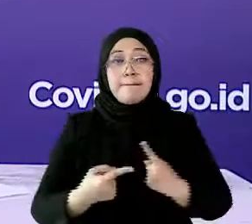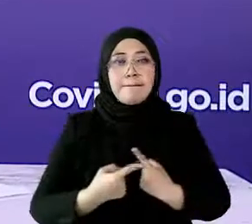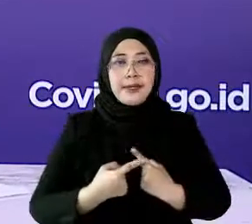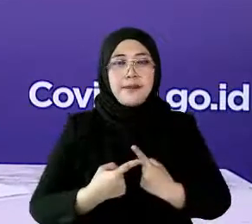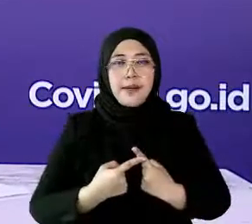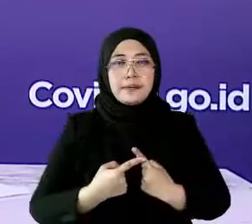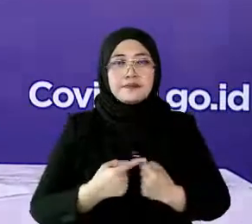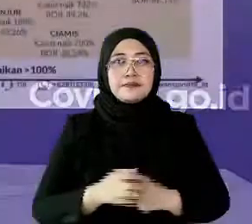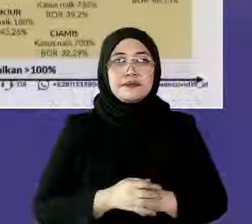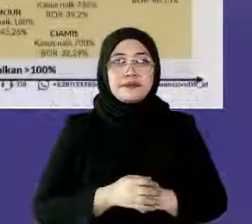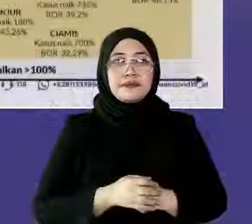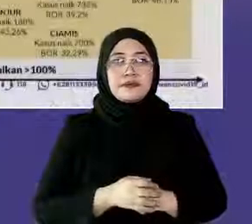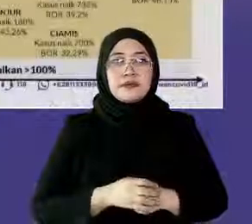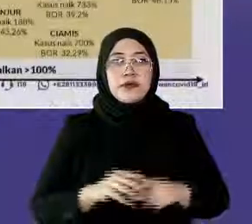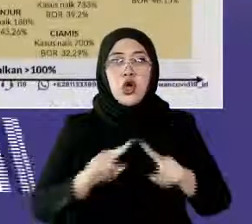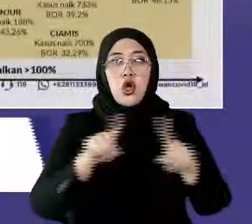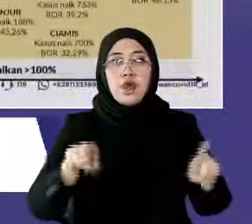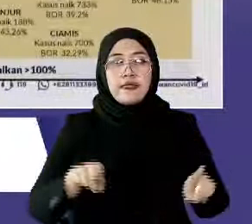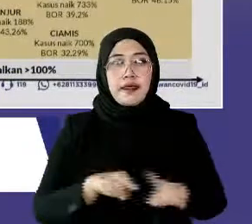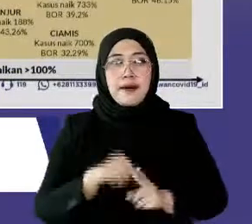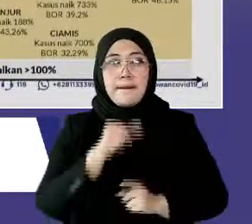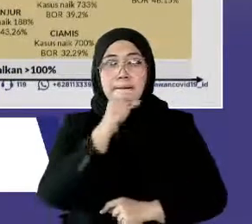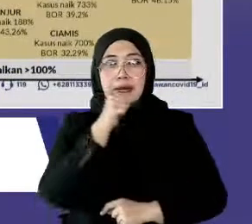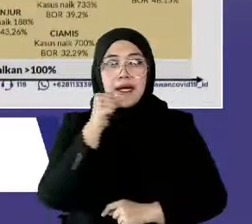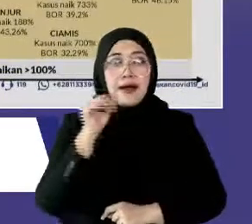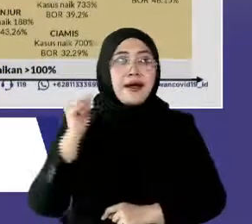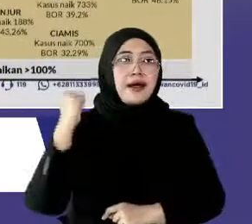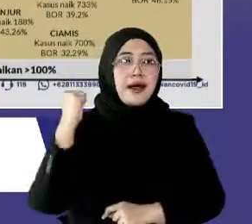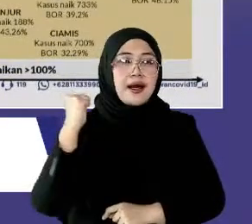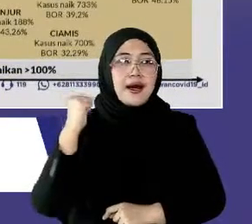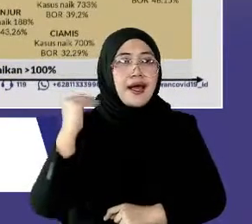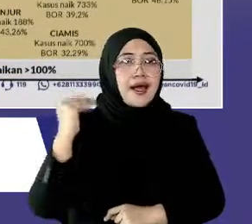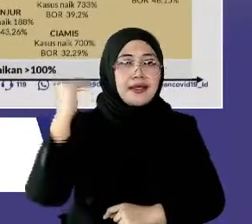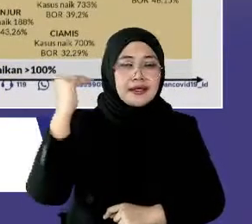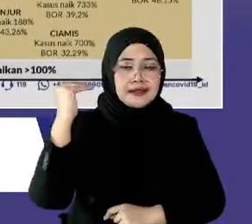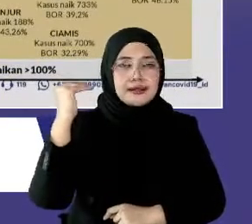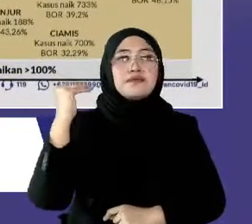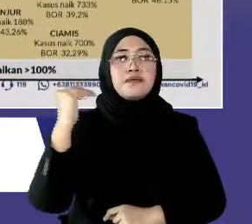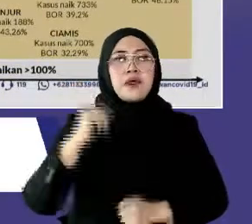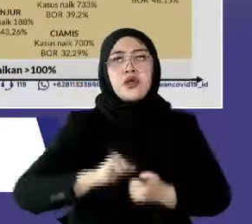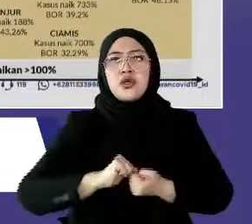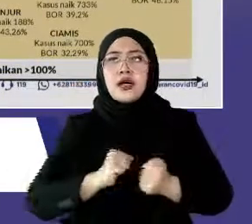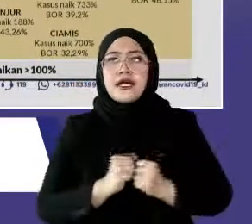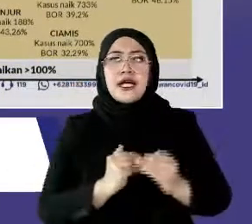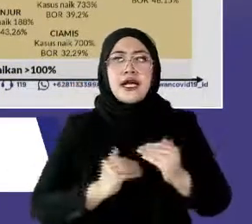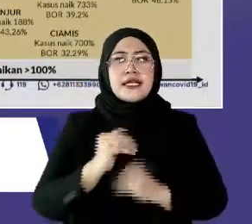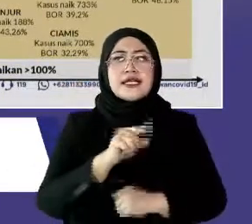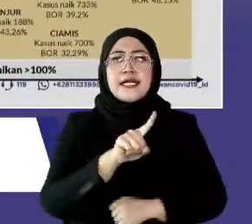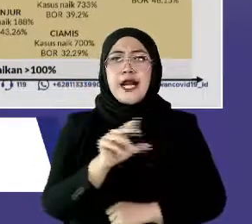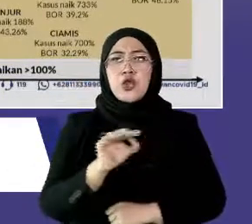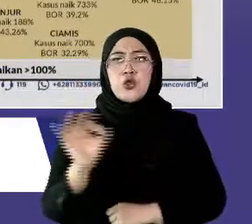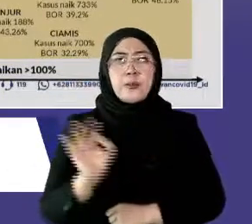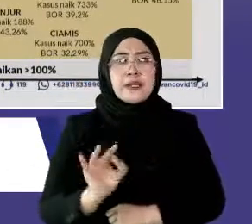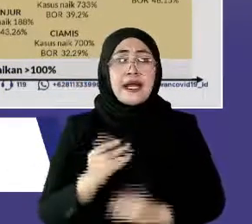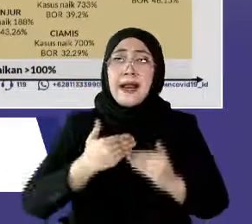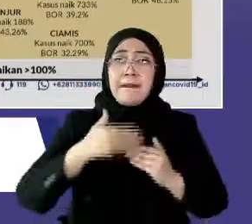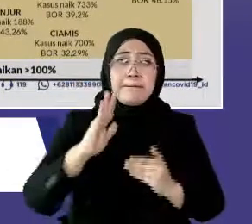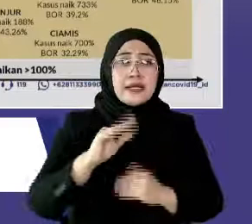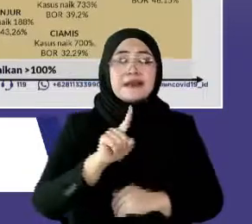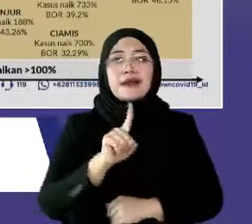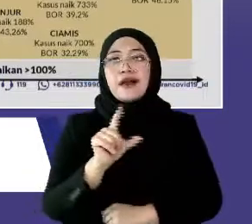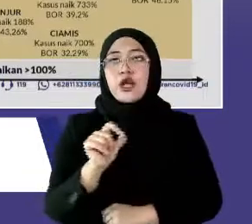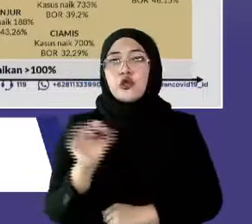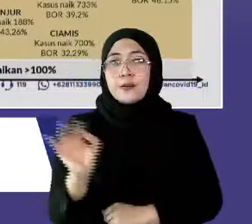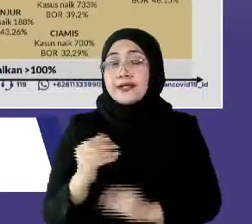pertama kotak merah di kanan atas yaitu apabila kenaikan kasus 100% lebih dari